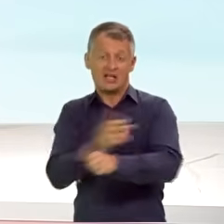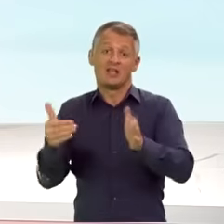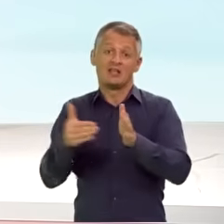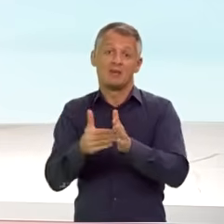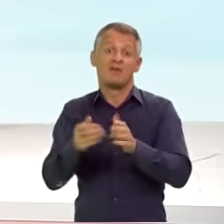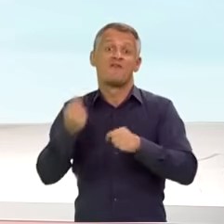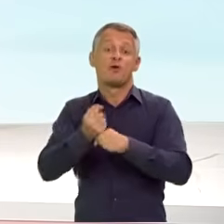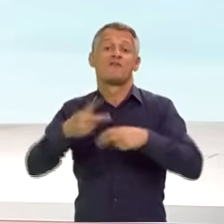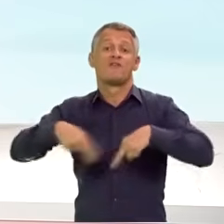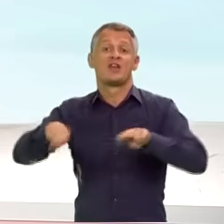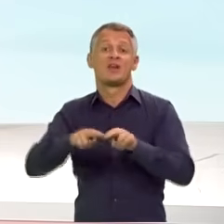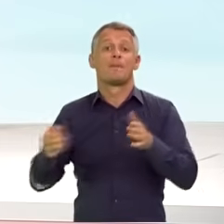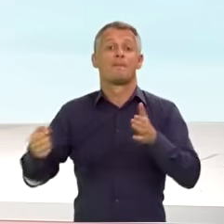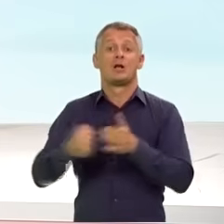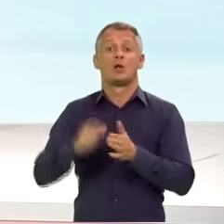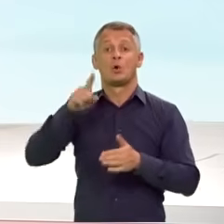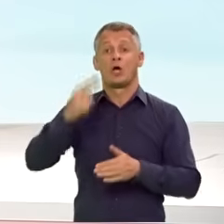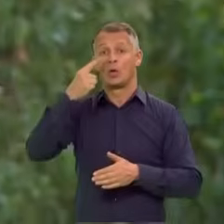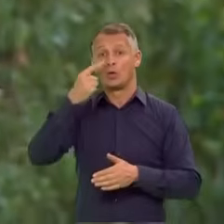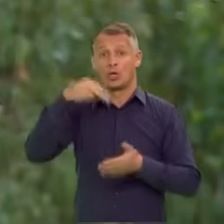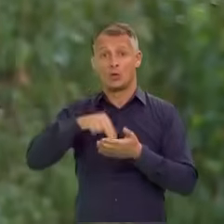luna iunie 2026.